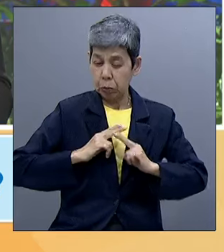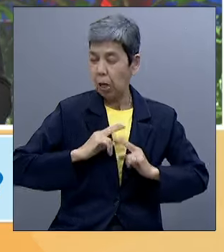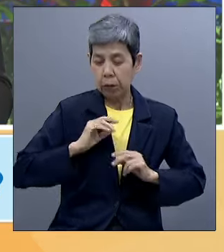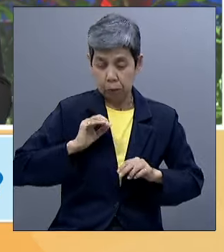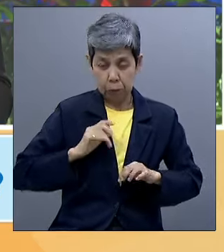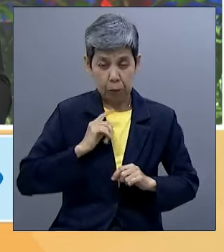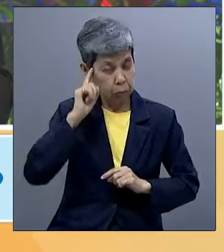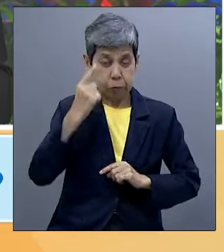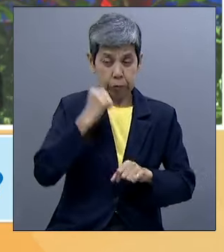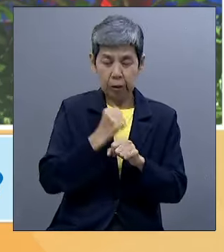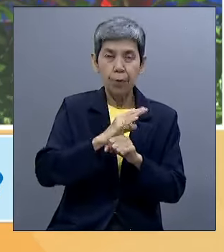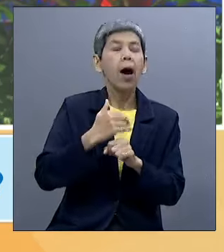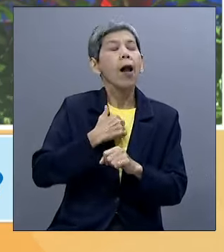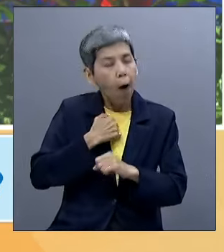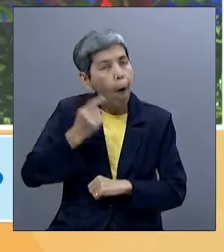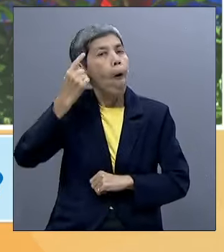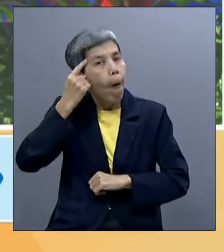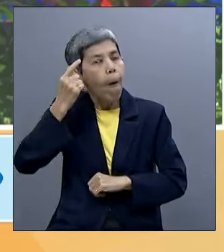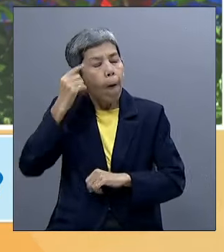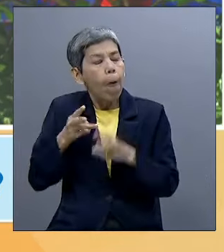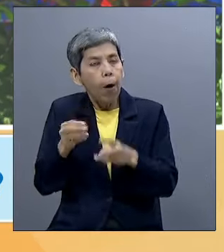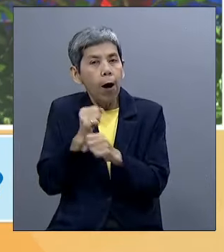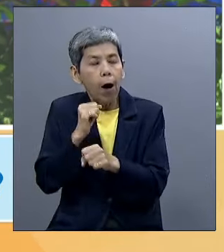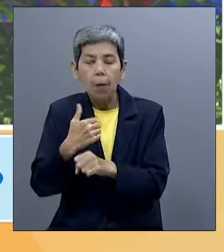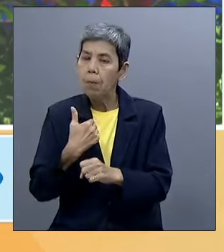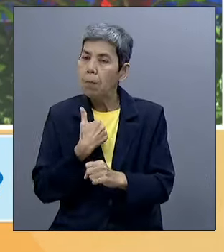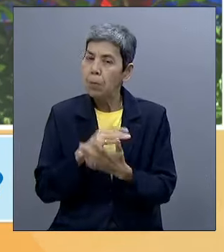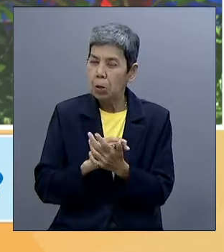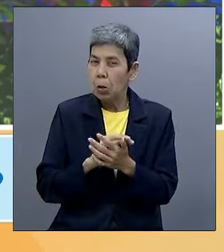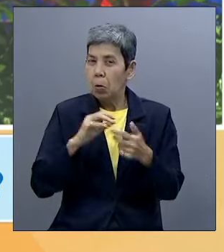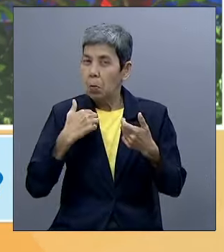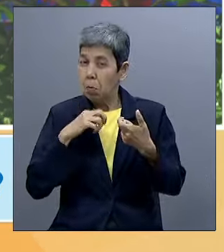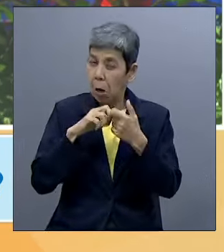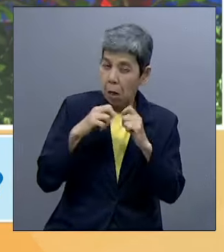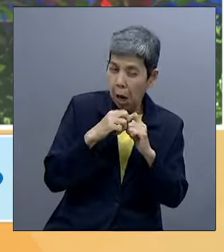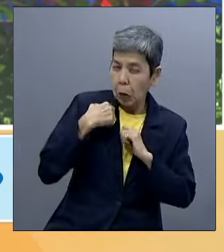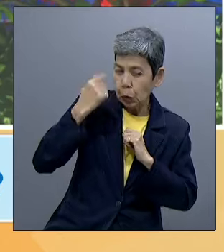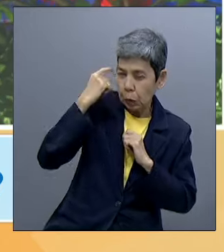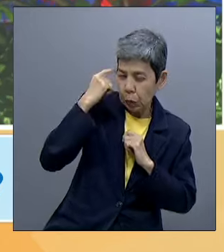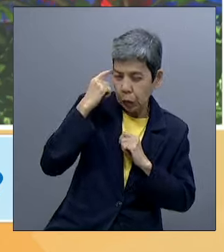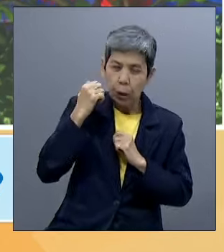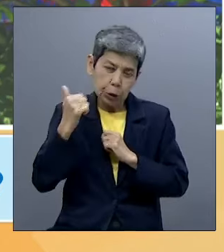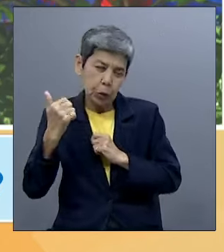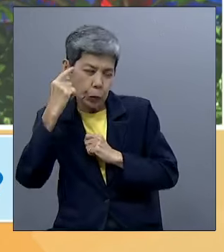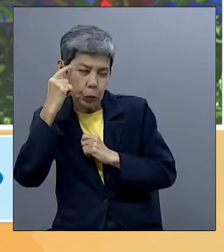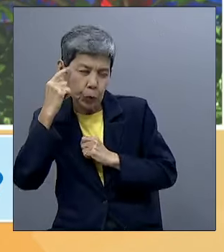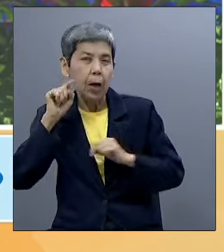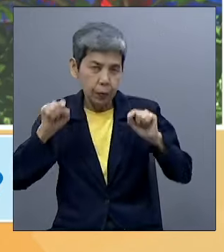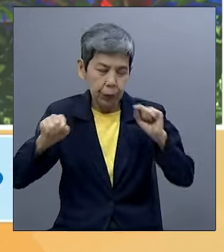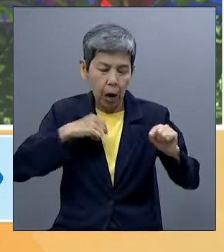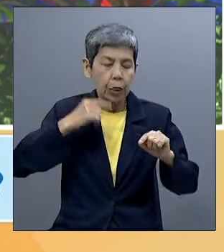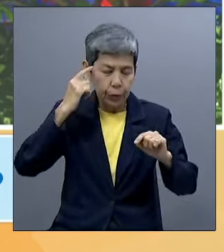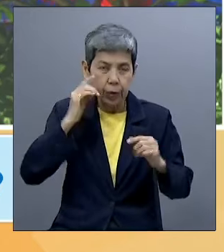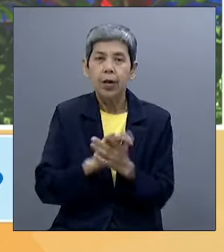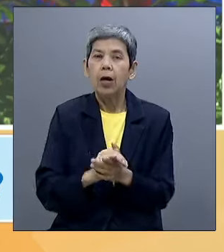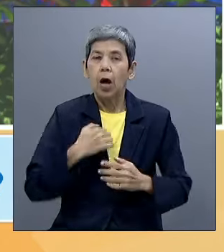แต่อย่างน้อยใช้ประโยชน์กับมันอย่างไรและมันมีความอันตรายหรือว่ามีภัยคุกคามอย่างไรที่อาจจะเป็นอันตรายได้ทั้งต่อตัวเองครอบครัว